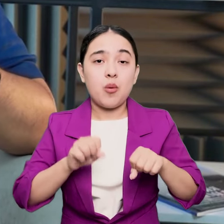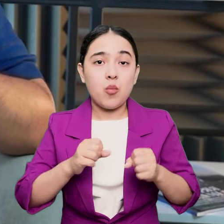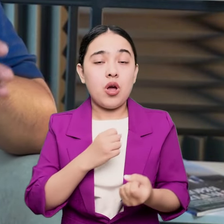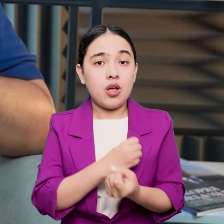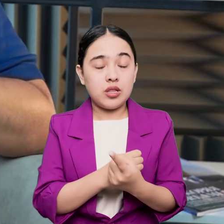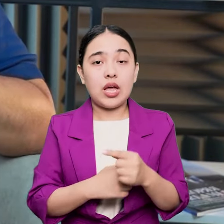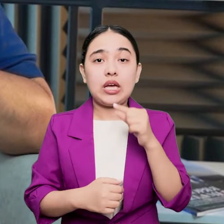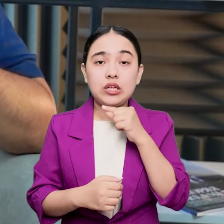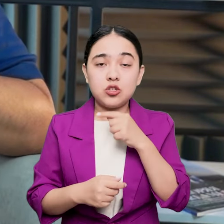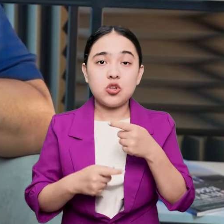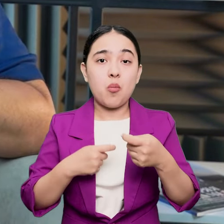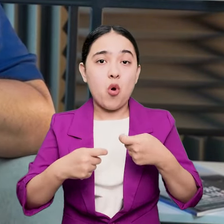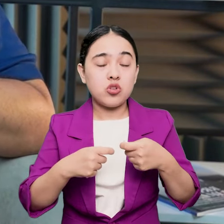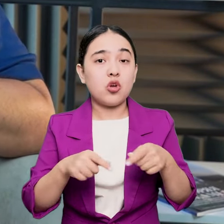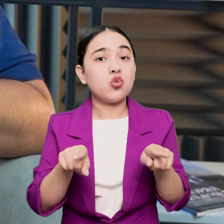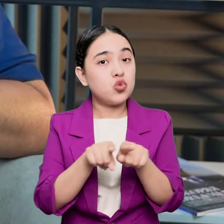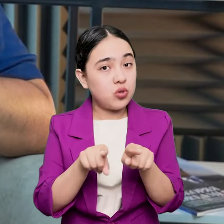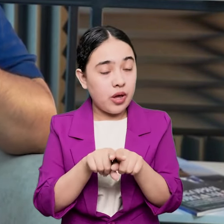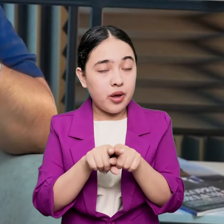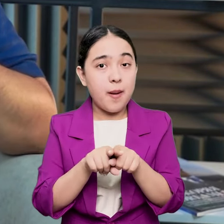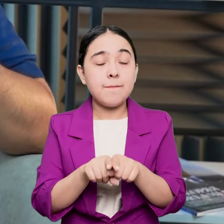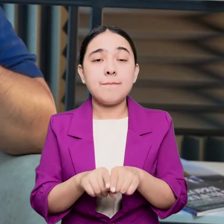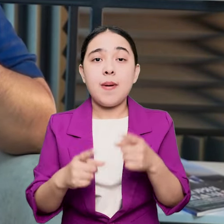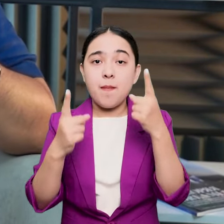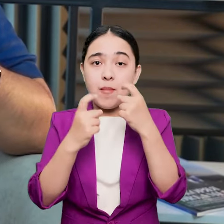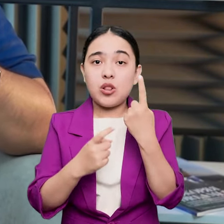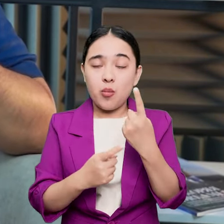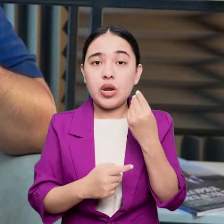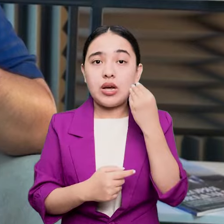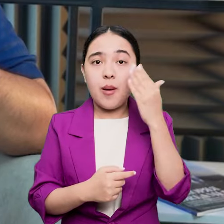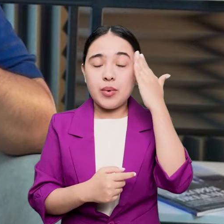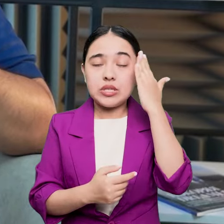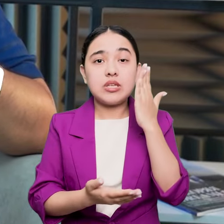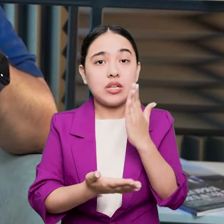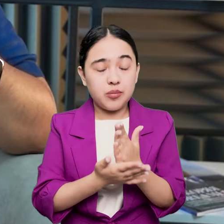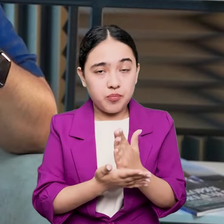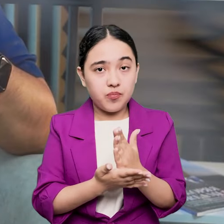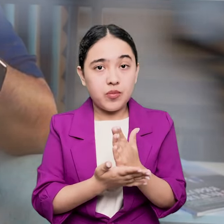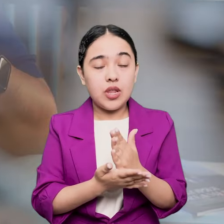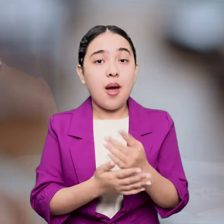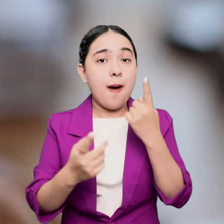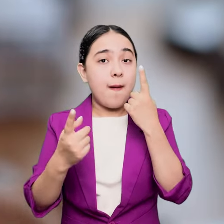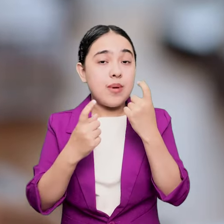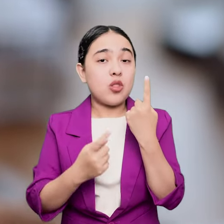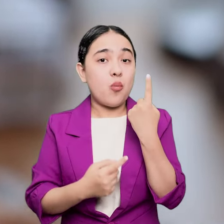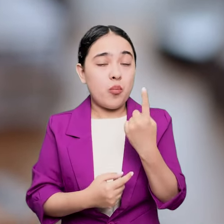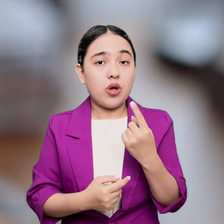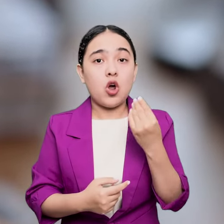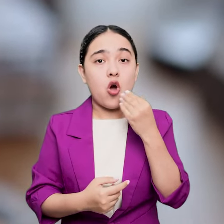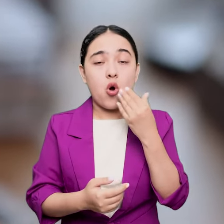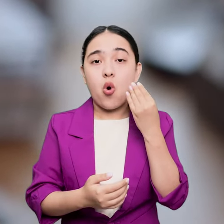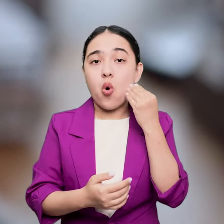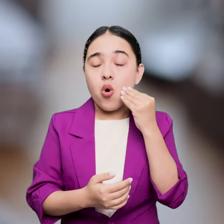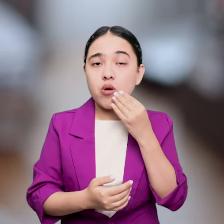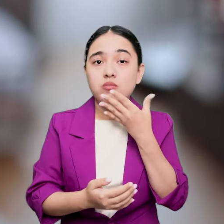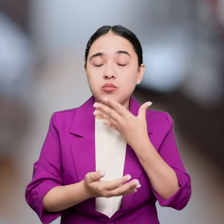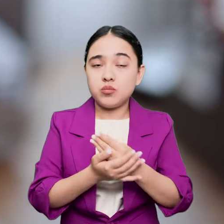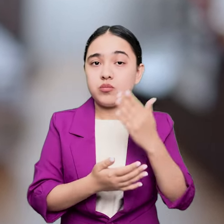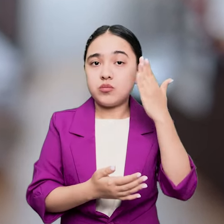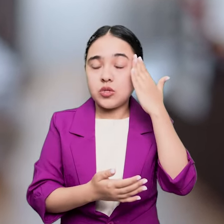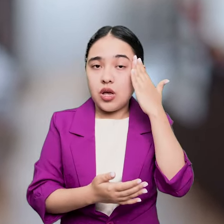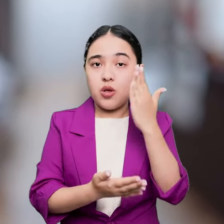ham, bozorlar ham xuddi shunday. Ya'ni ma'lum bir kompetensiyaga ega bo'lgan, ya'ni ma'lum bir qobiliyatga, o'zining iqtidoriga ega